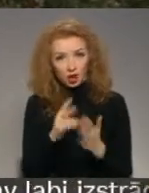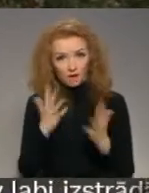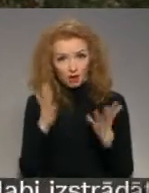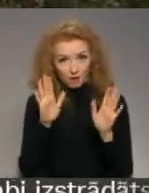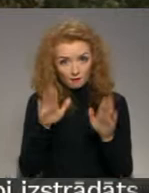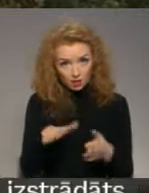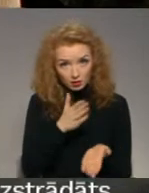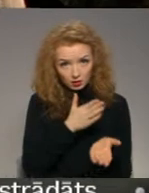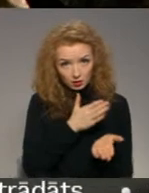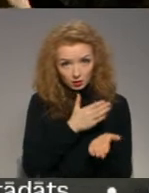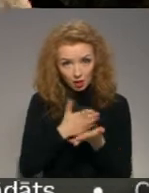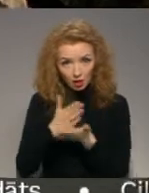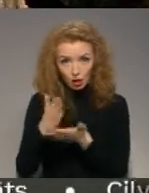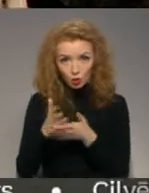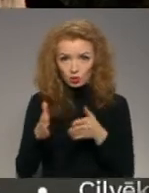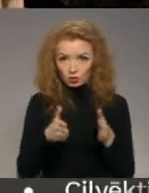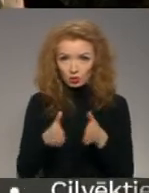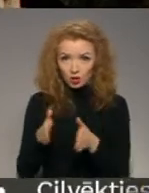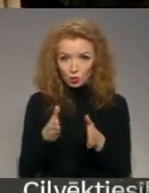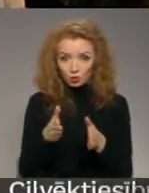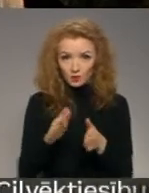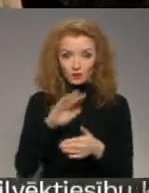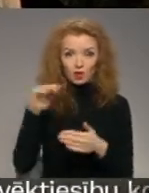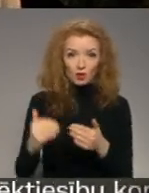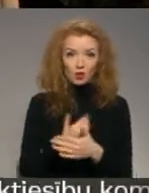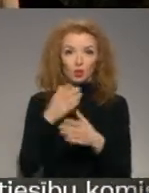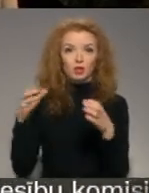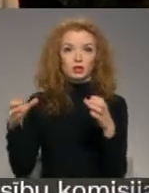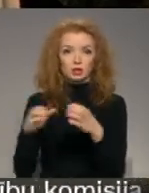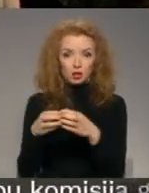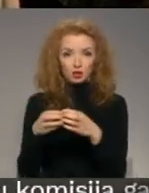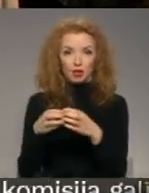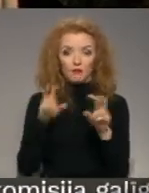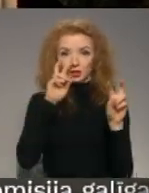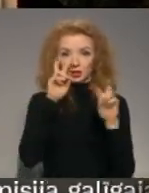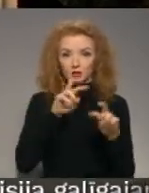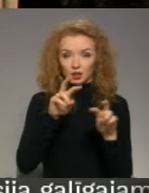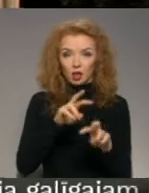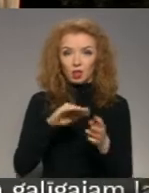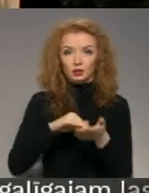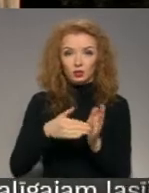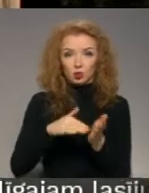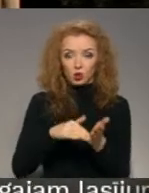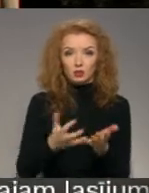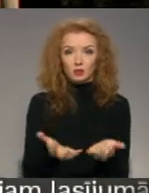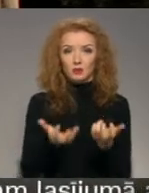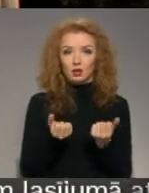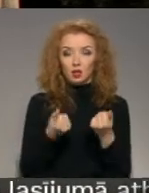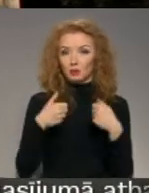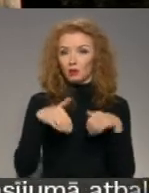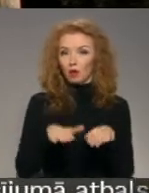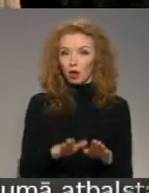sakārtot ceļus? Tātad jaunais sastāvs izskata situāciju,